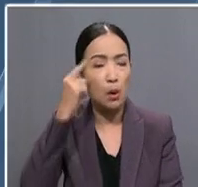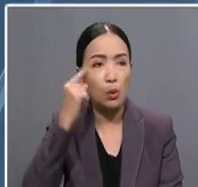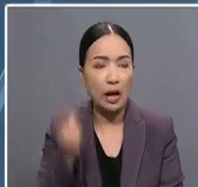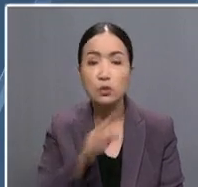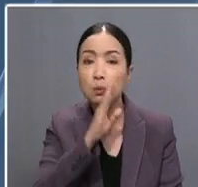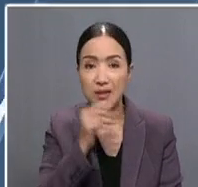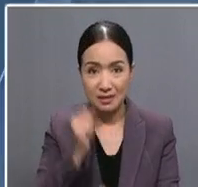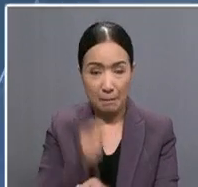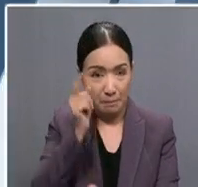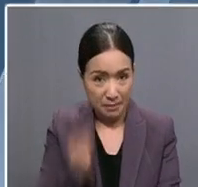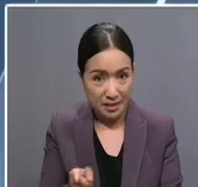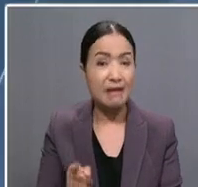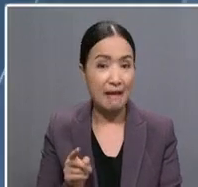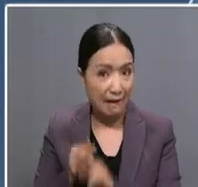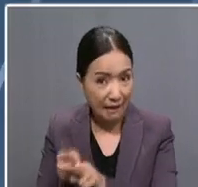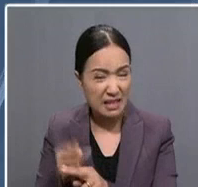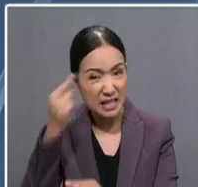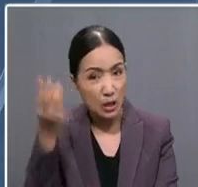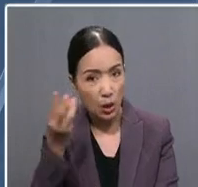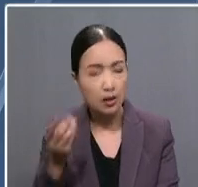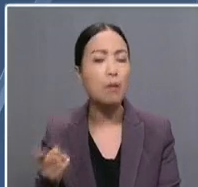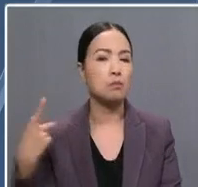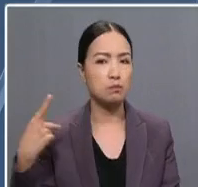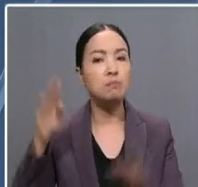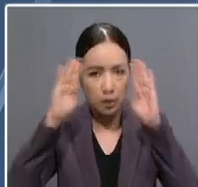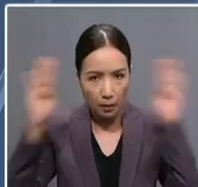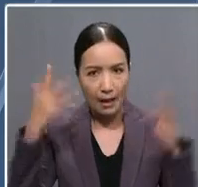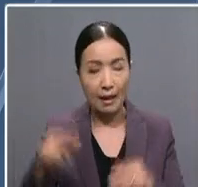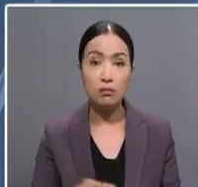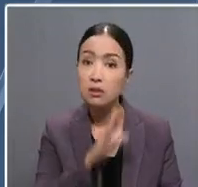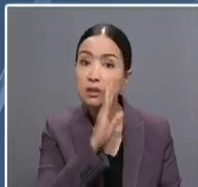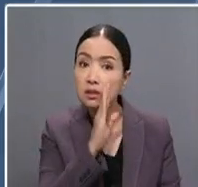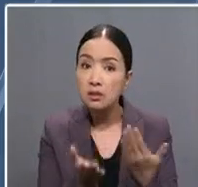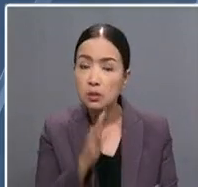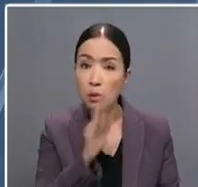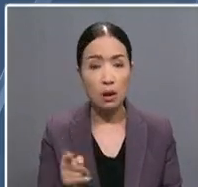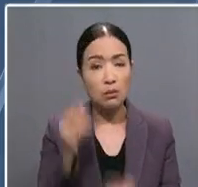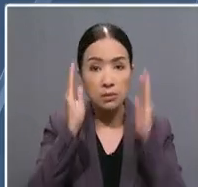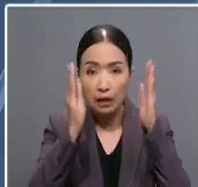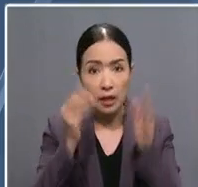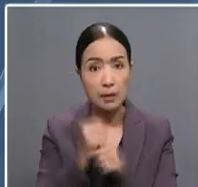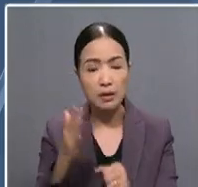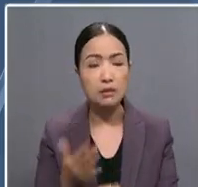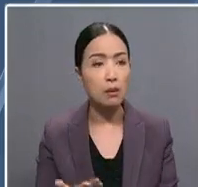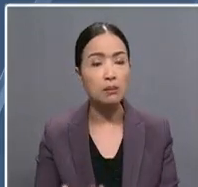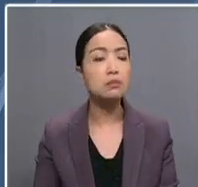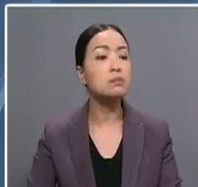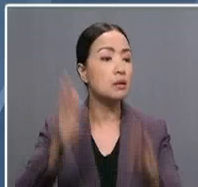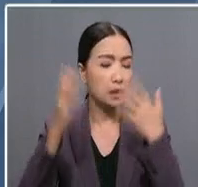ขาทำโดยที่เขาคิดน้อยเขาได้รับบทเรียนครั้งยิ่งใหญ่หรือว่าเขาไม่ได้ทำเขาไม่ได้มีเจตนาแต่มันเป็นความสะเพร่า